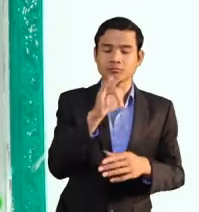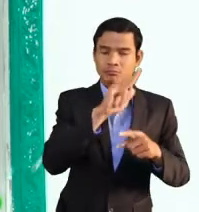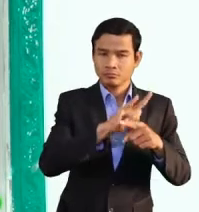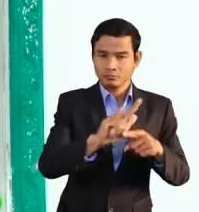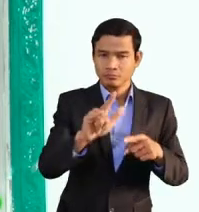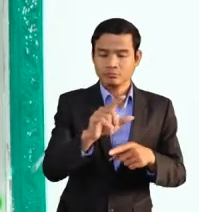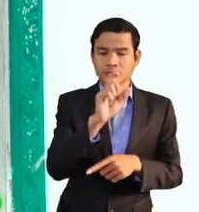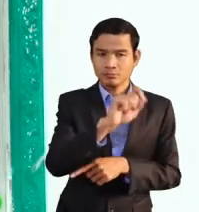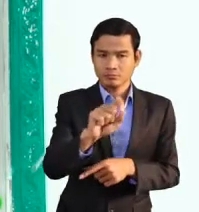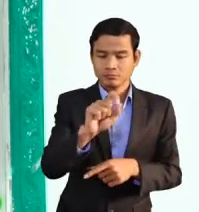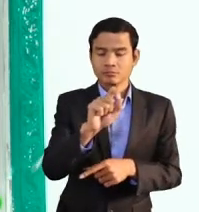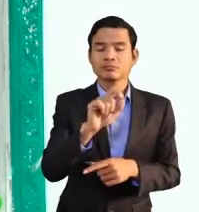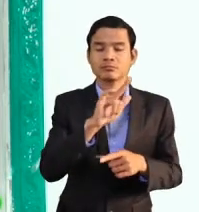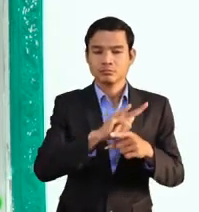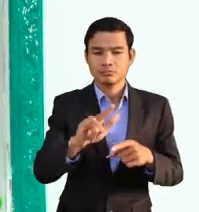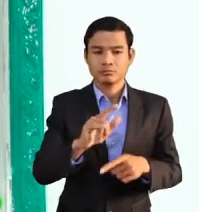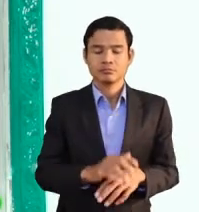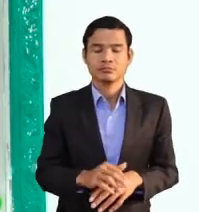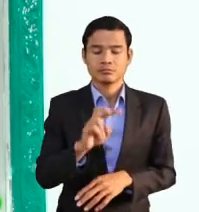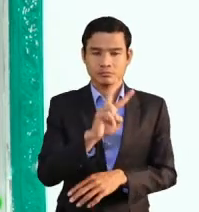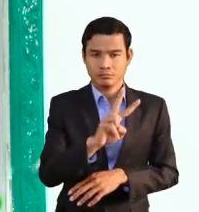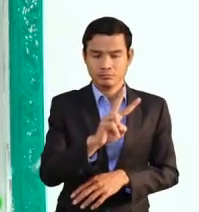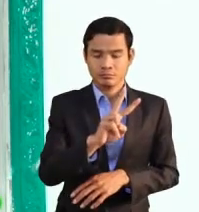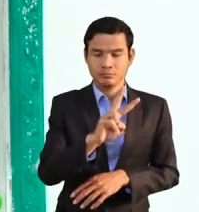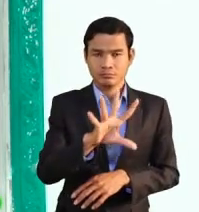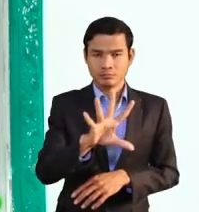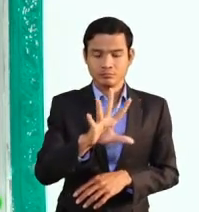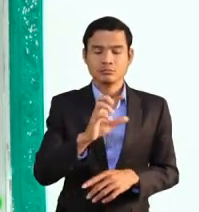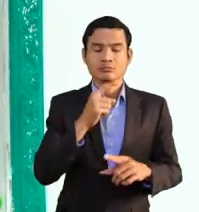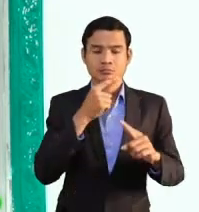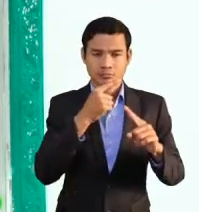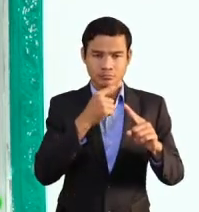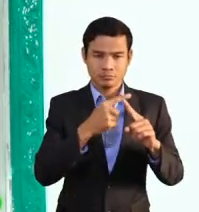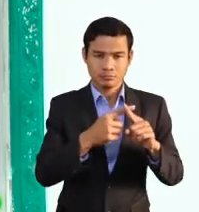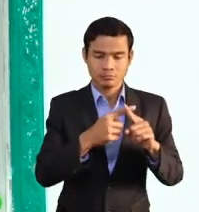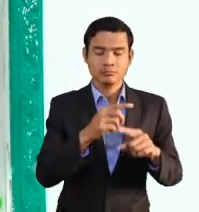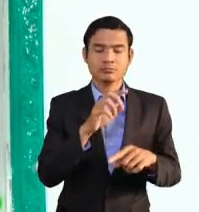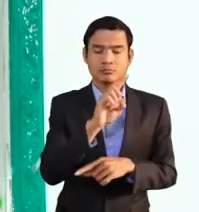chẳng con mưa mà phây pram bà